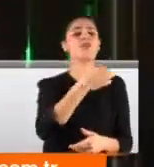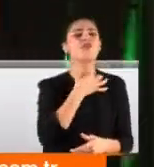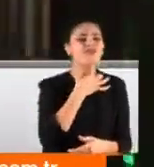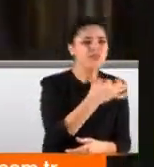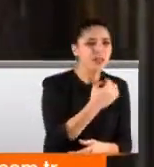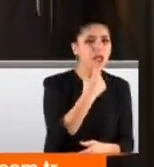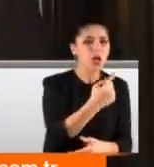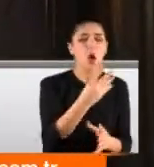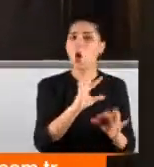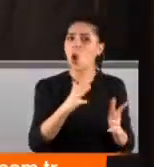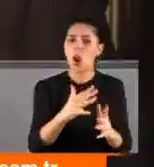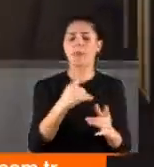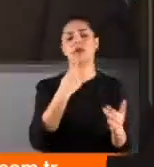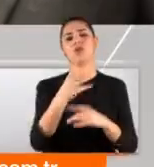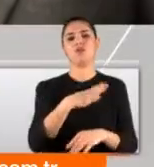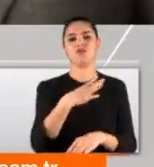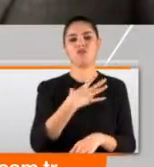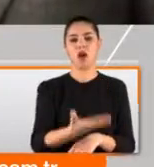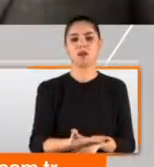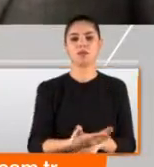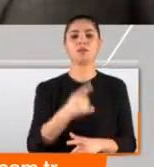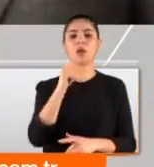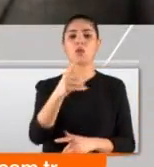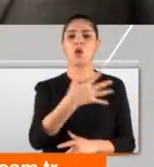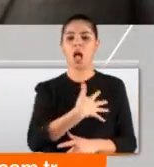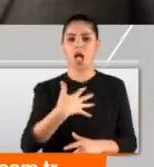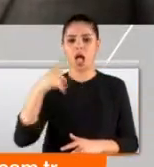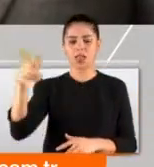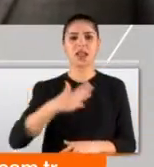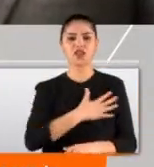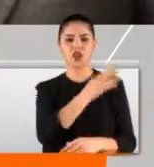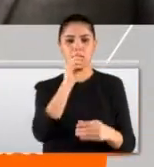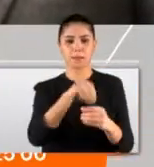ricada bulunmuş olabileceği konuşuluyor. Cani'nin annesi biliyorsunuz Cumhuriyet Halk